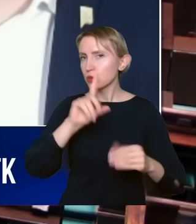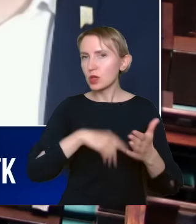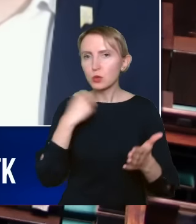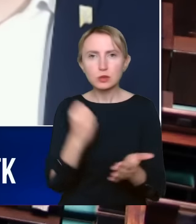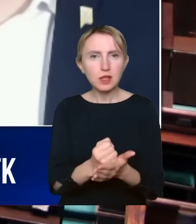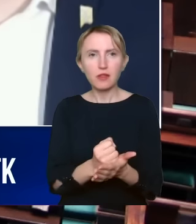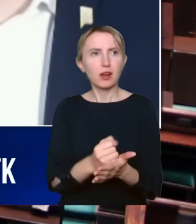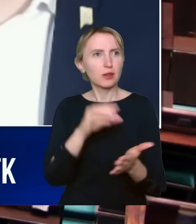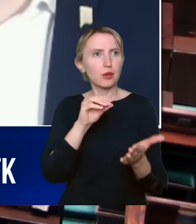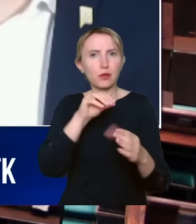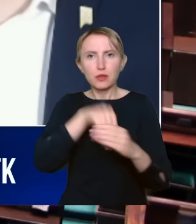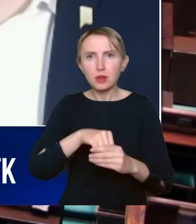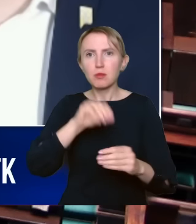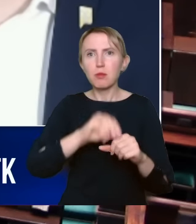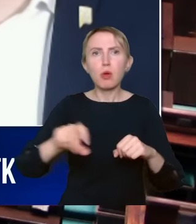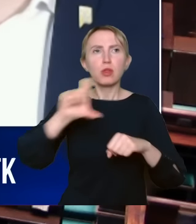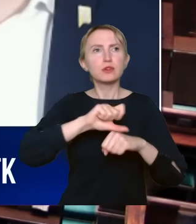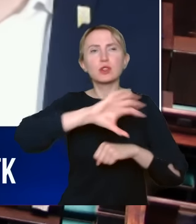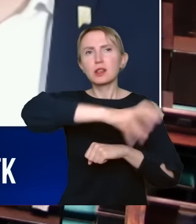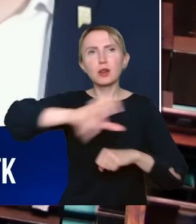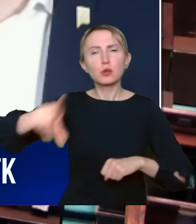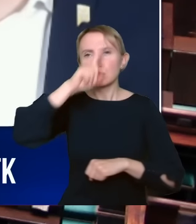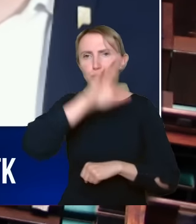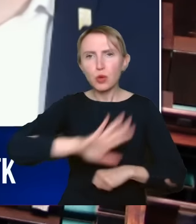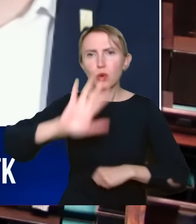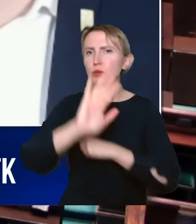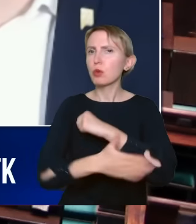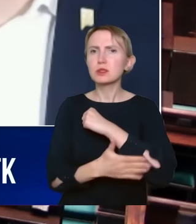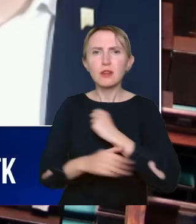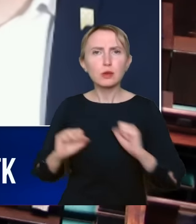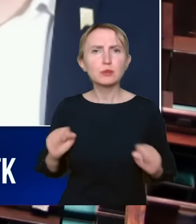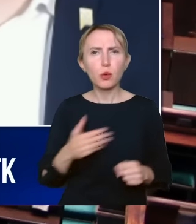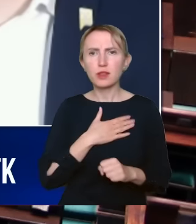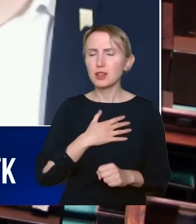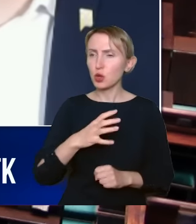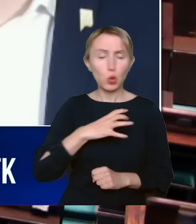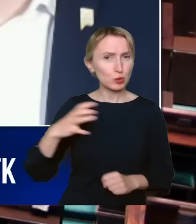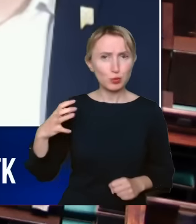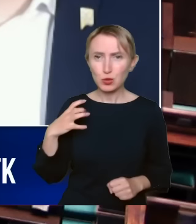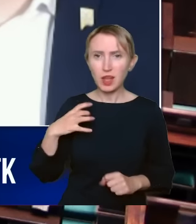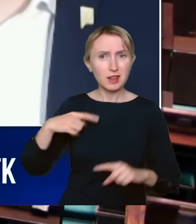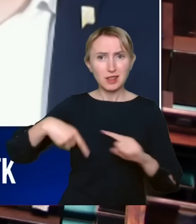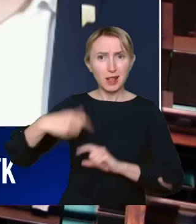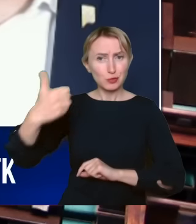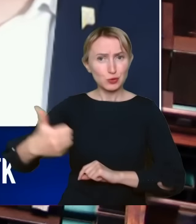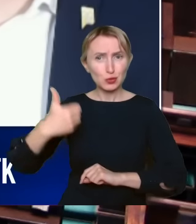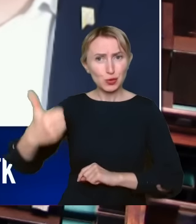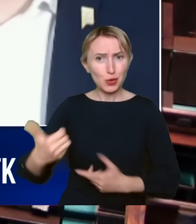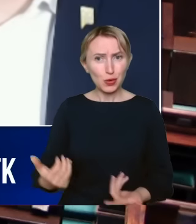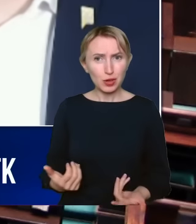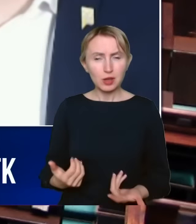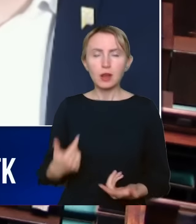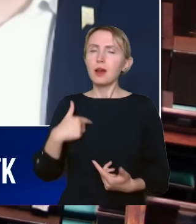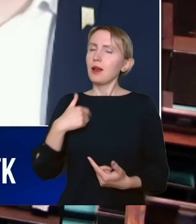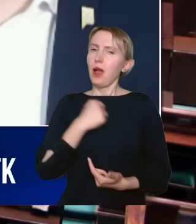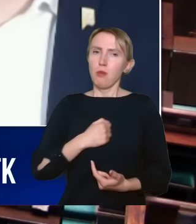przewiduje podwyżki dla tak wielu grup społecznych, który jest podstawą funkcjonowania naszej gospodarki przez najbliższy rok, to obawiam się,